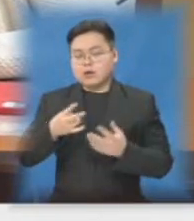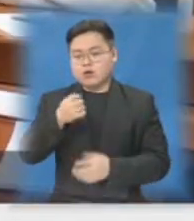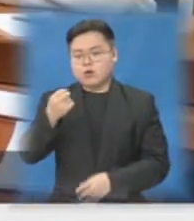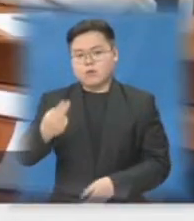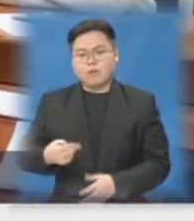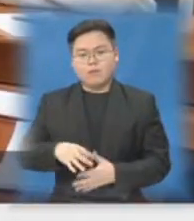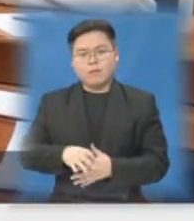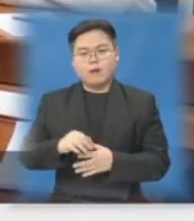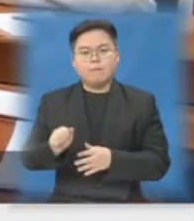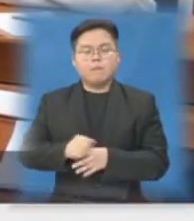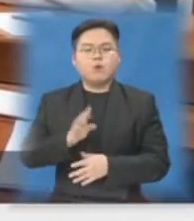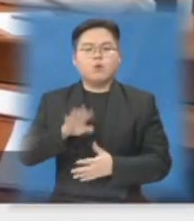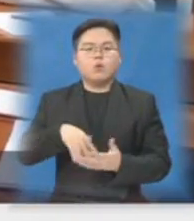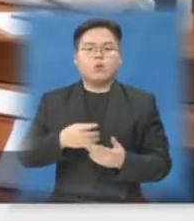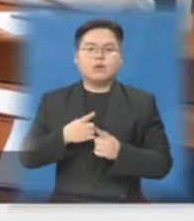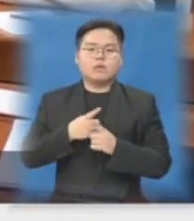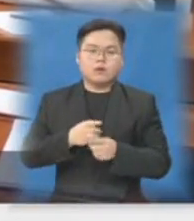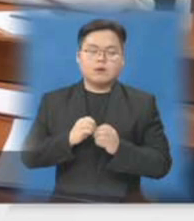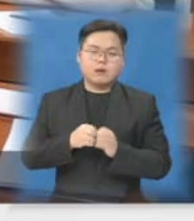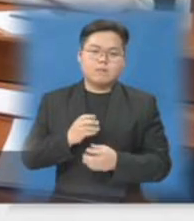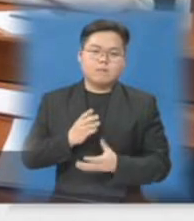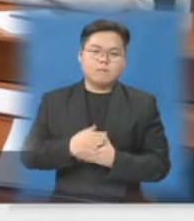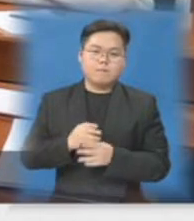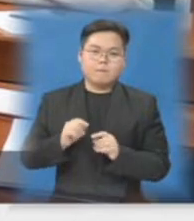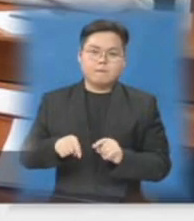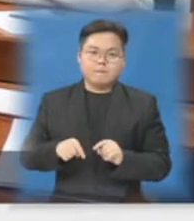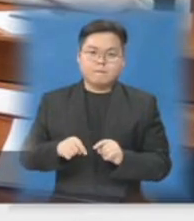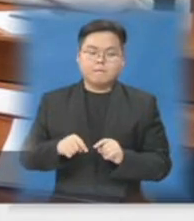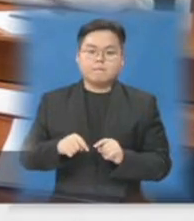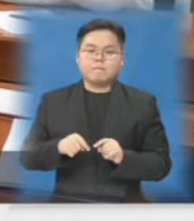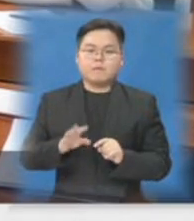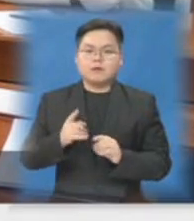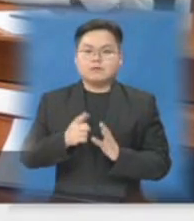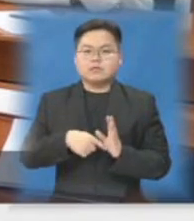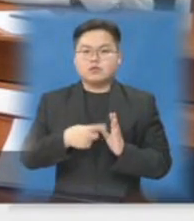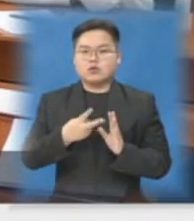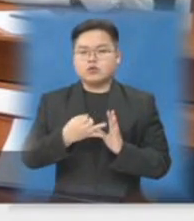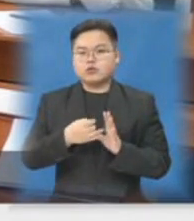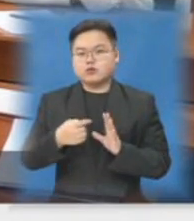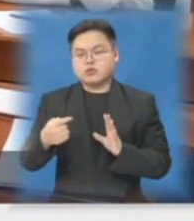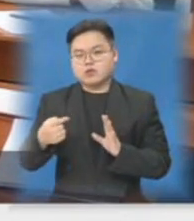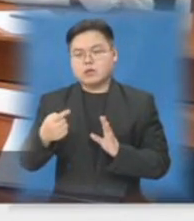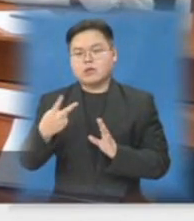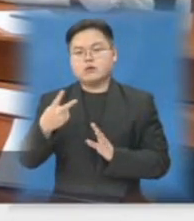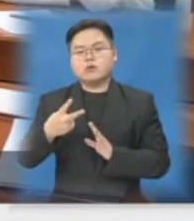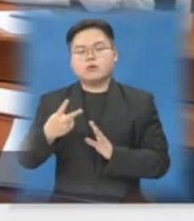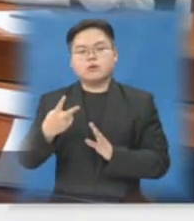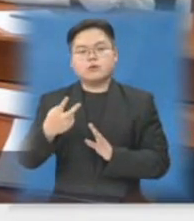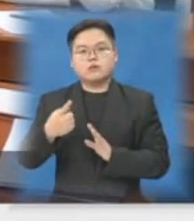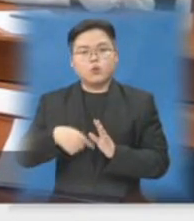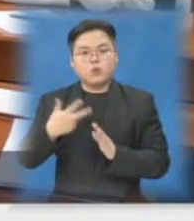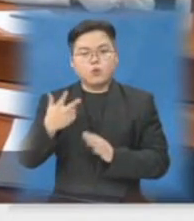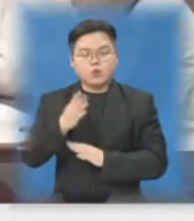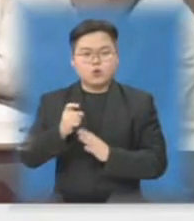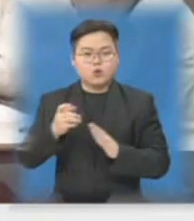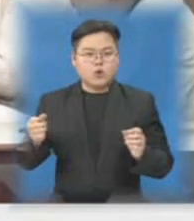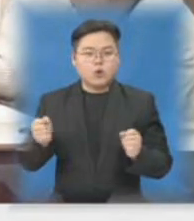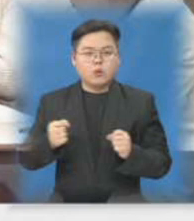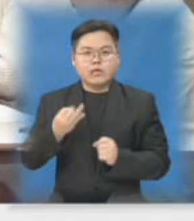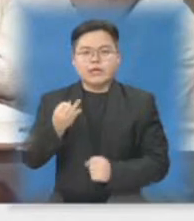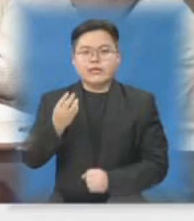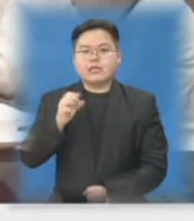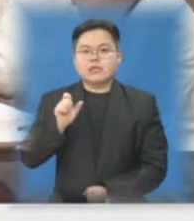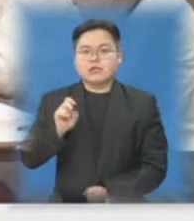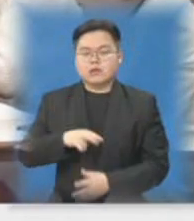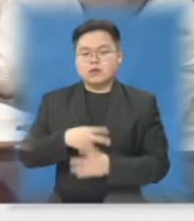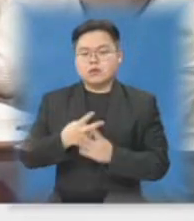бэлтгэл хуваарийн дагуу хийгдэж байгаа. Энэ сарын 27-наас ирэх сарын 3-ны хооронд өвлийн иж нэгдсэн үйл ажиллагааг нийслэлийн судалгааны тамгын